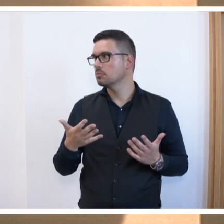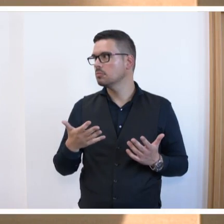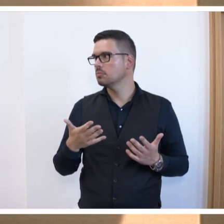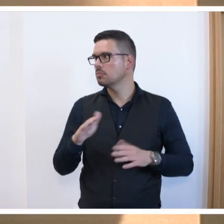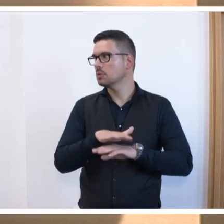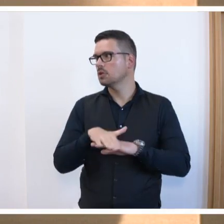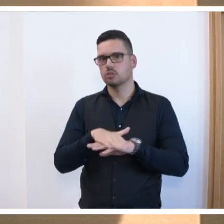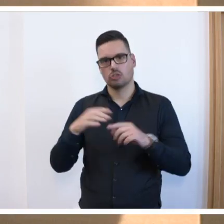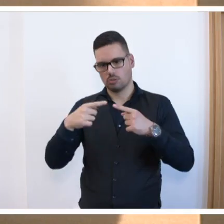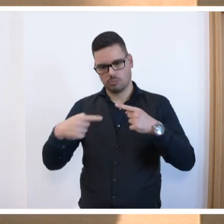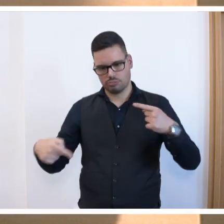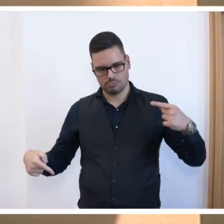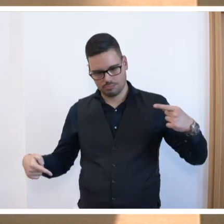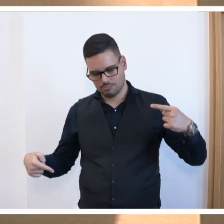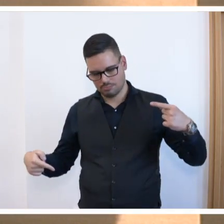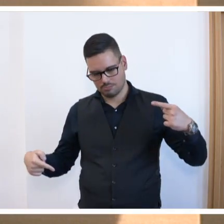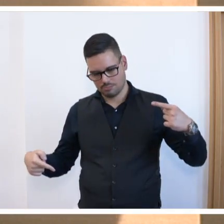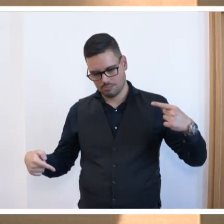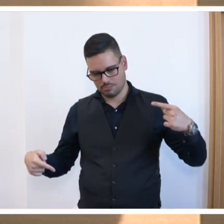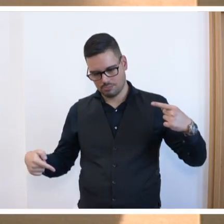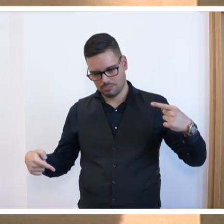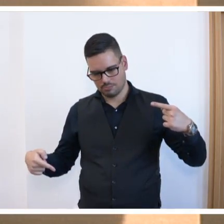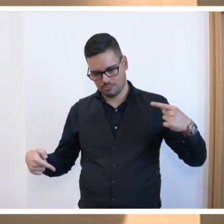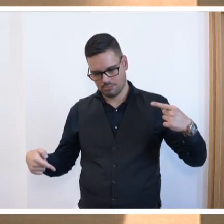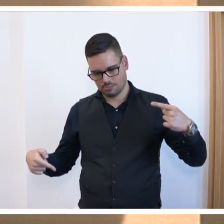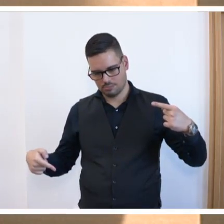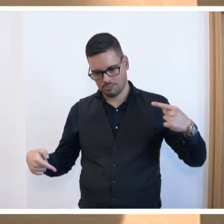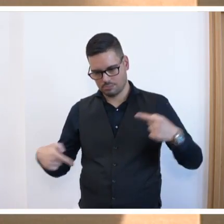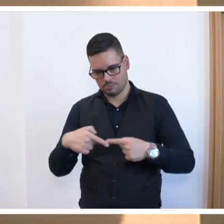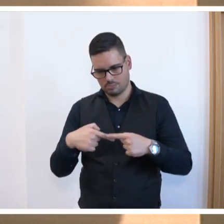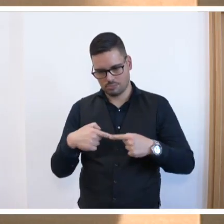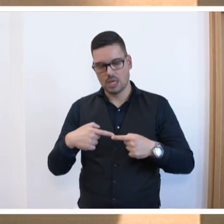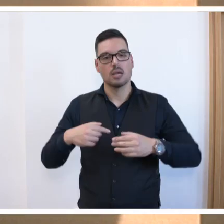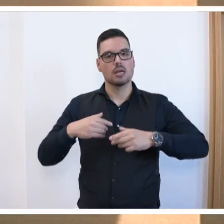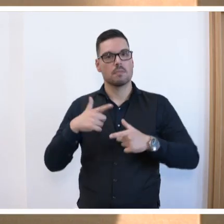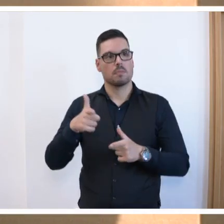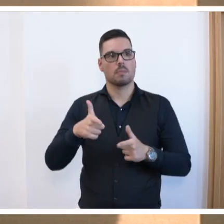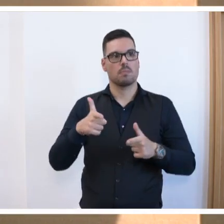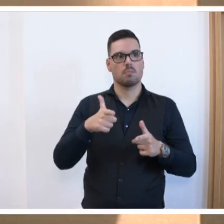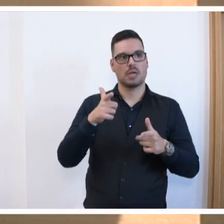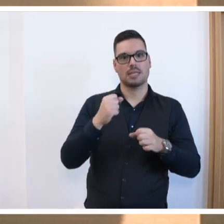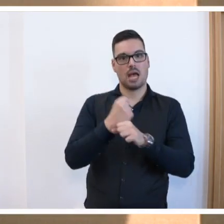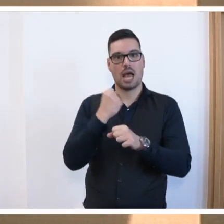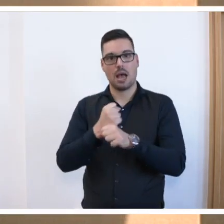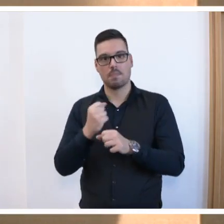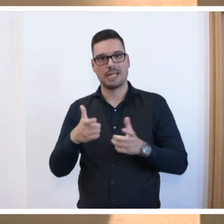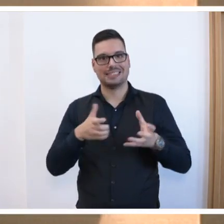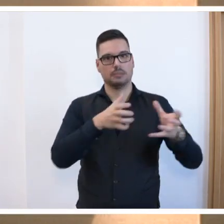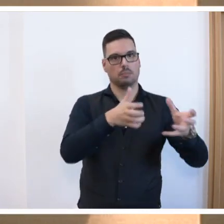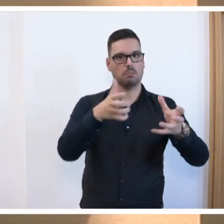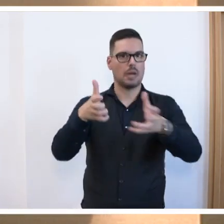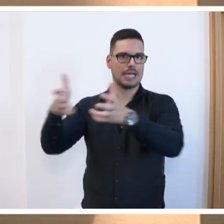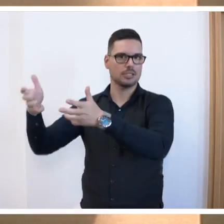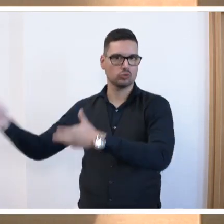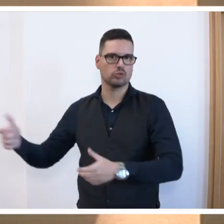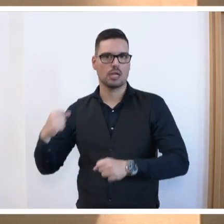Entschuldigung, ich bin gerade raus, unter welchen Bedingungen die meisten Zustellerinnen und Zusteller tagtäglich arbeiten müssen,